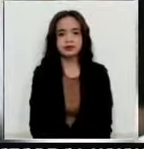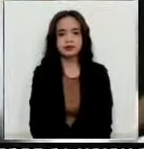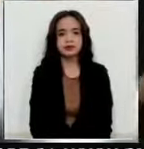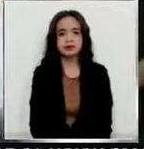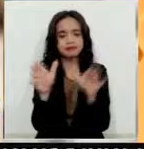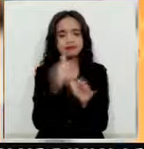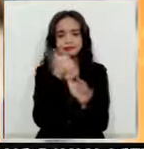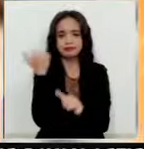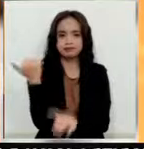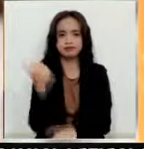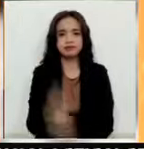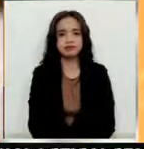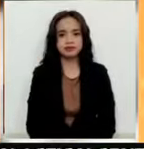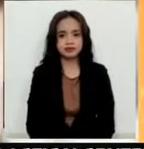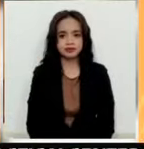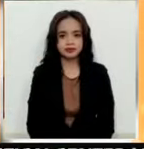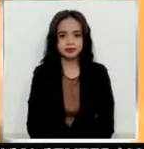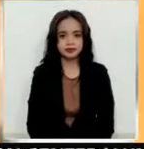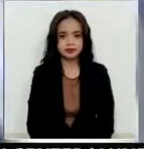oras.